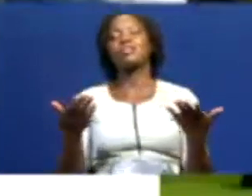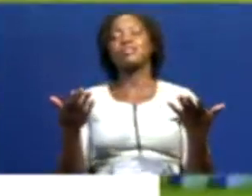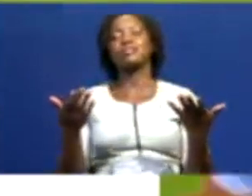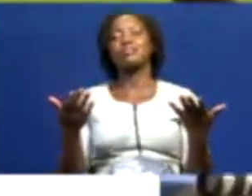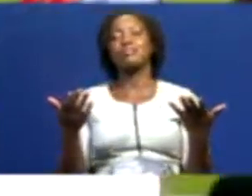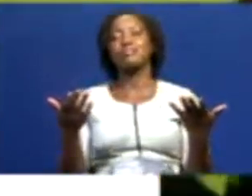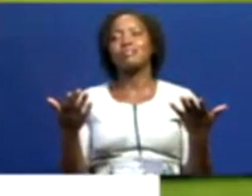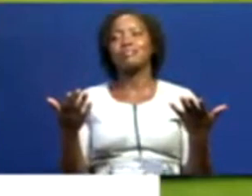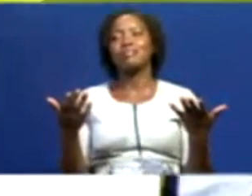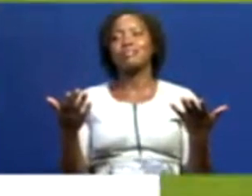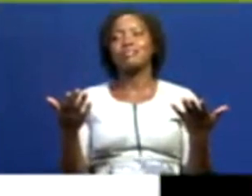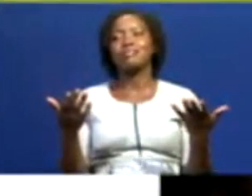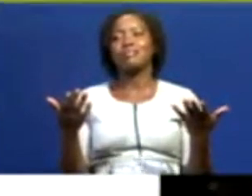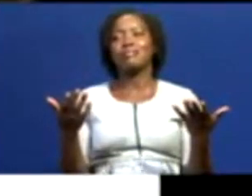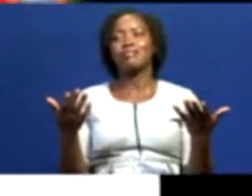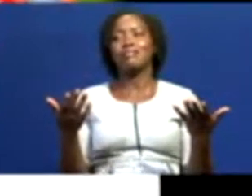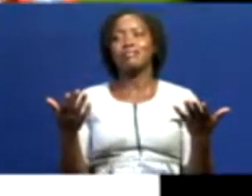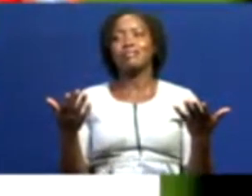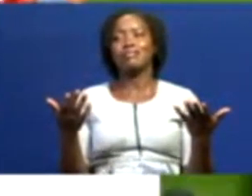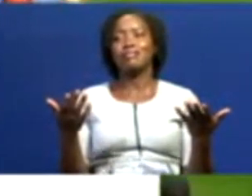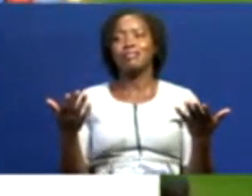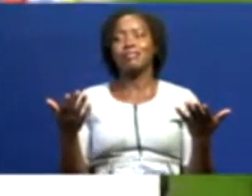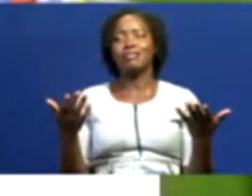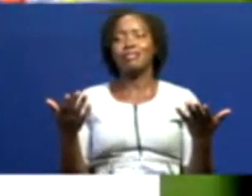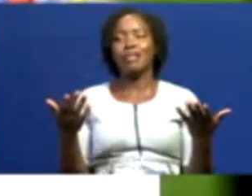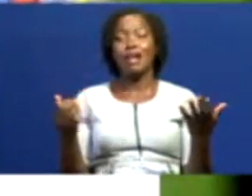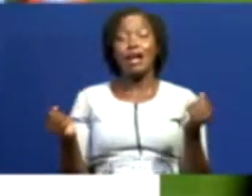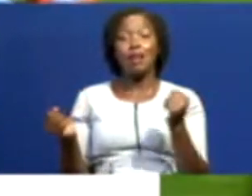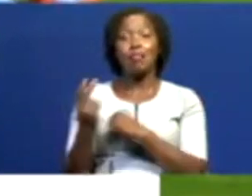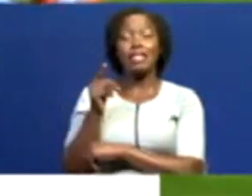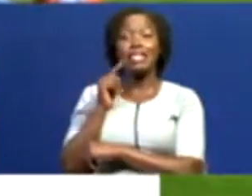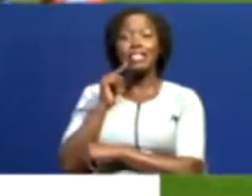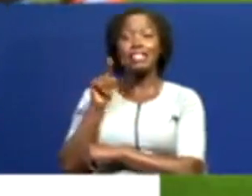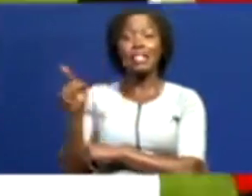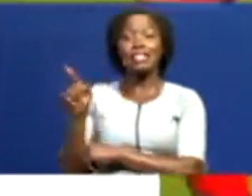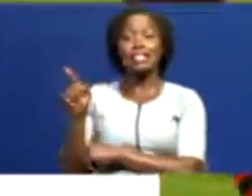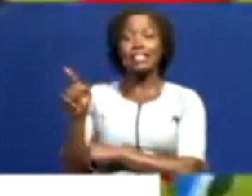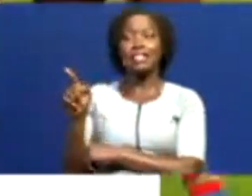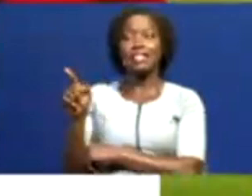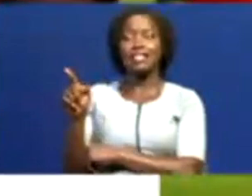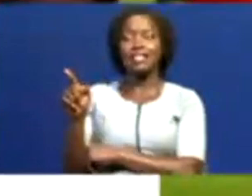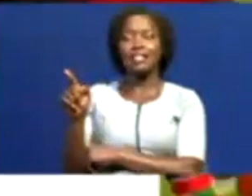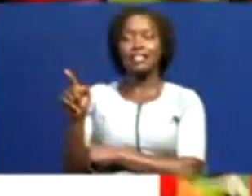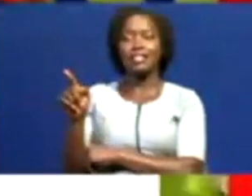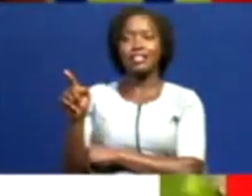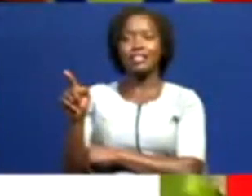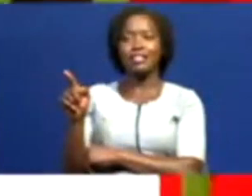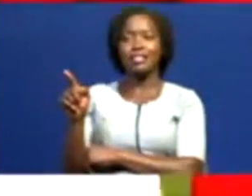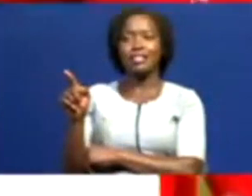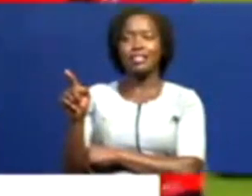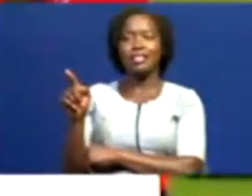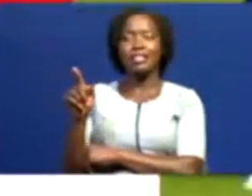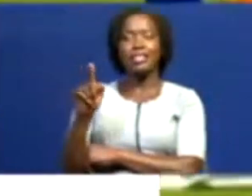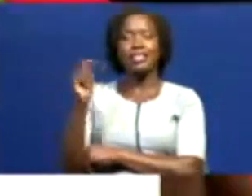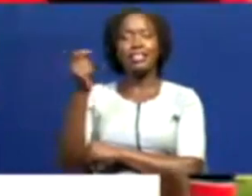Langati! Cameroon wa... Penalti yake, Sheri Langati. Inaipeleka